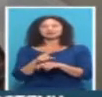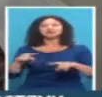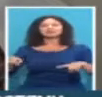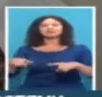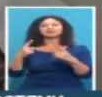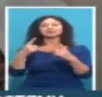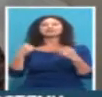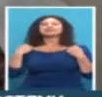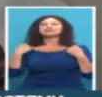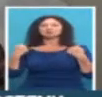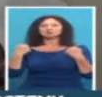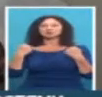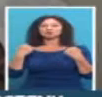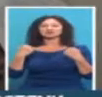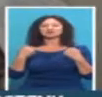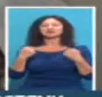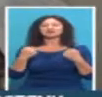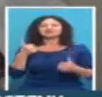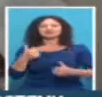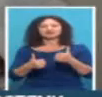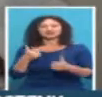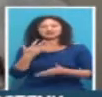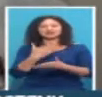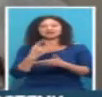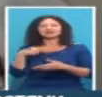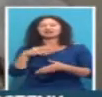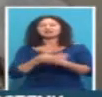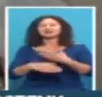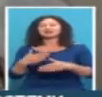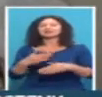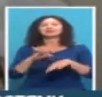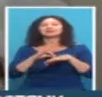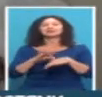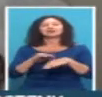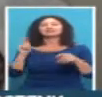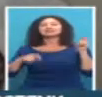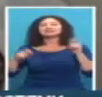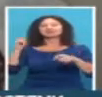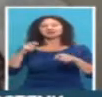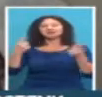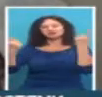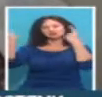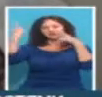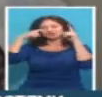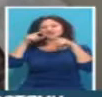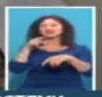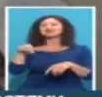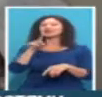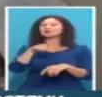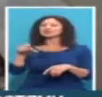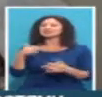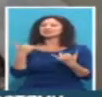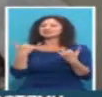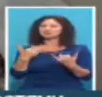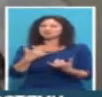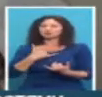спартакиаду районную для инвалидов, провели фестиваль творчества для людей с ограниченными возможностями. И как бы сегодня